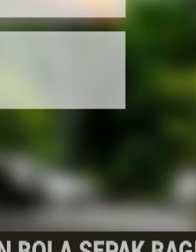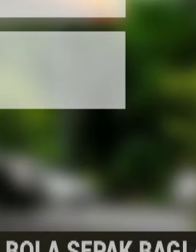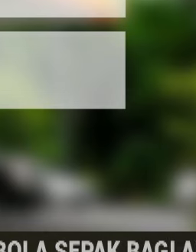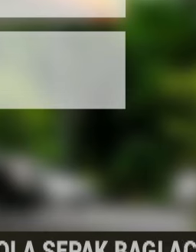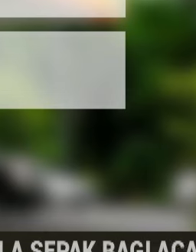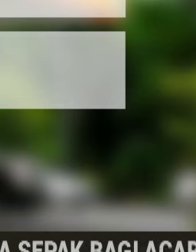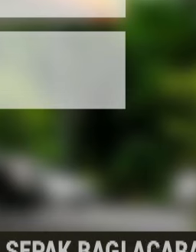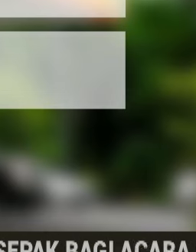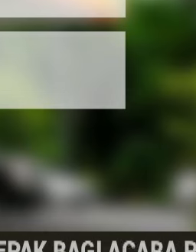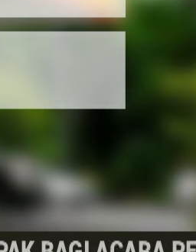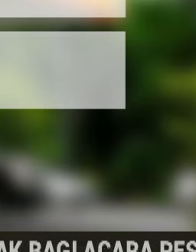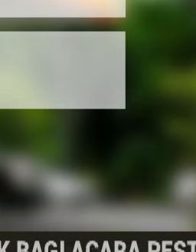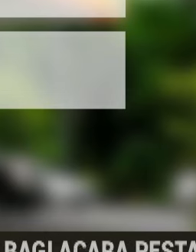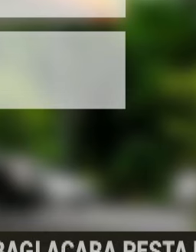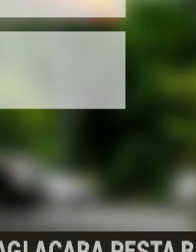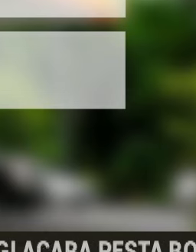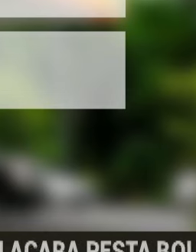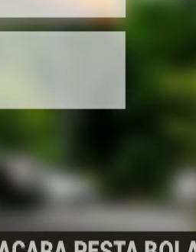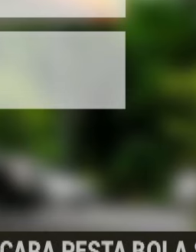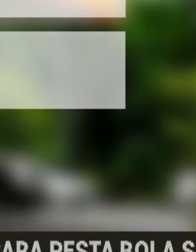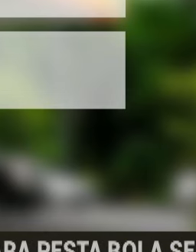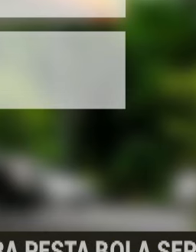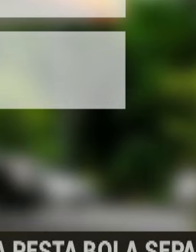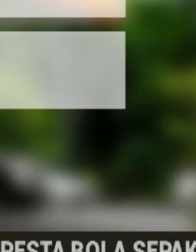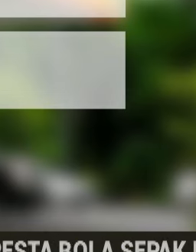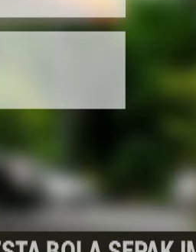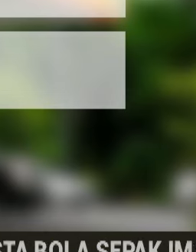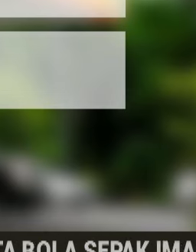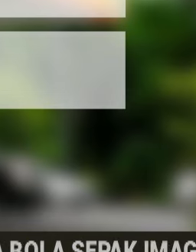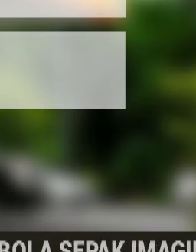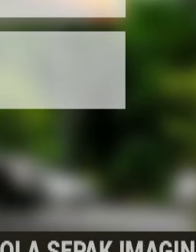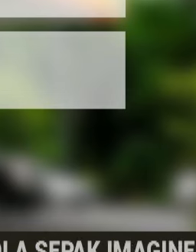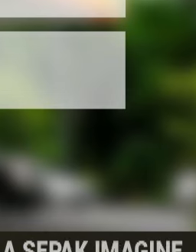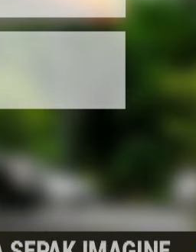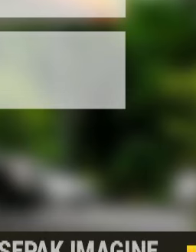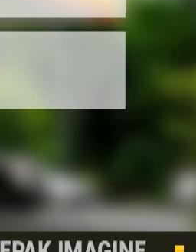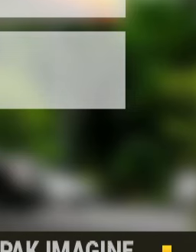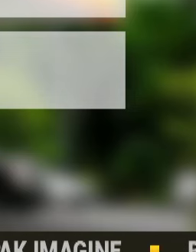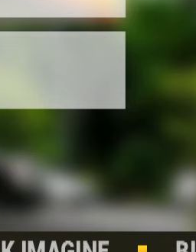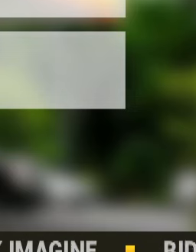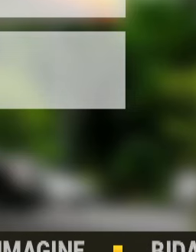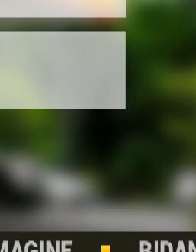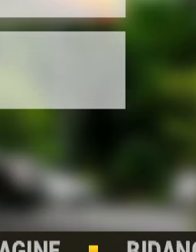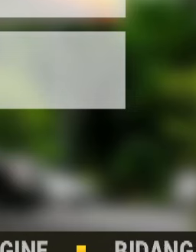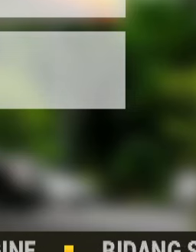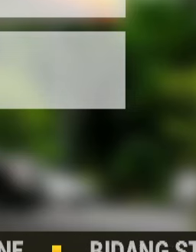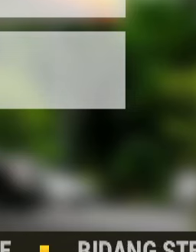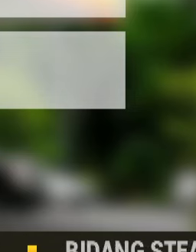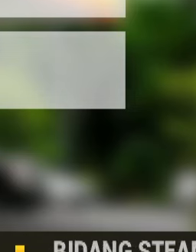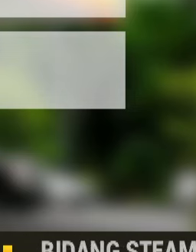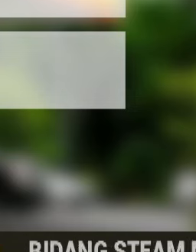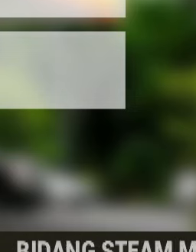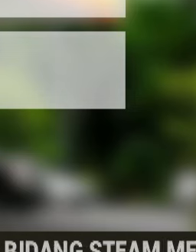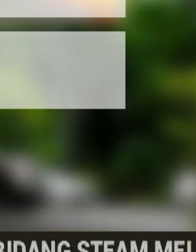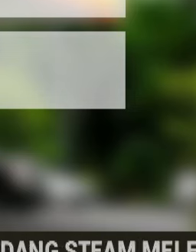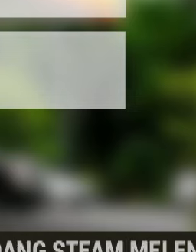Dengan memikirkan keselamatan dan kesejahteraan orang ramai serta para tenaga kerja yang terlibat sepanjang kerja-kerja pemeriksaan